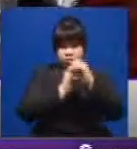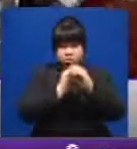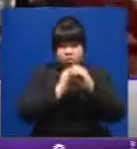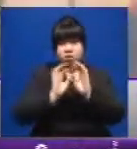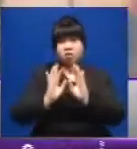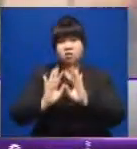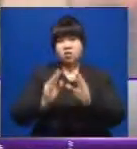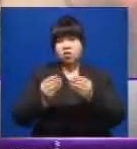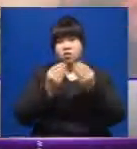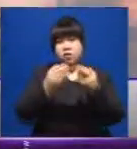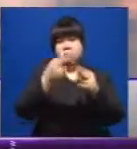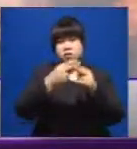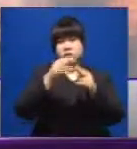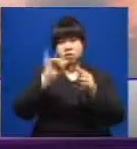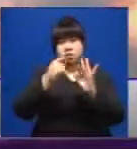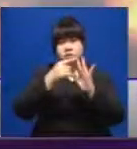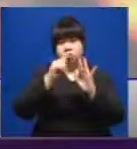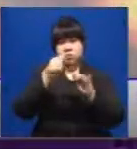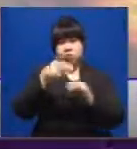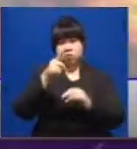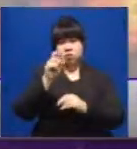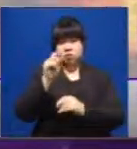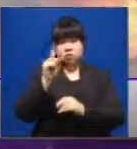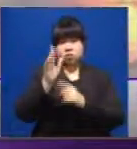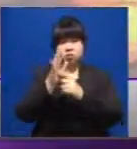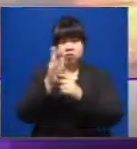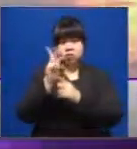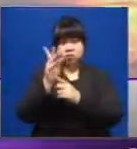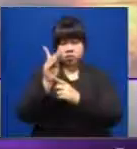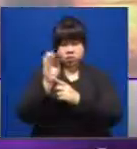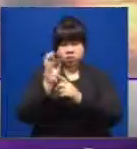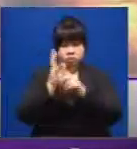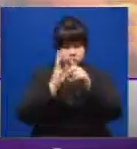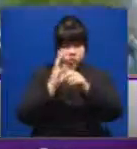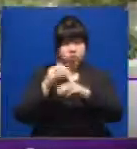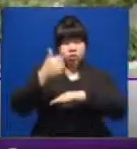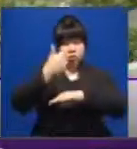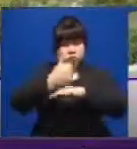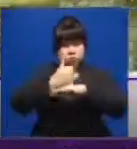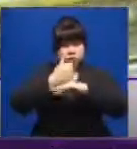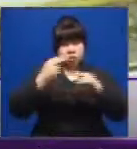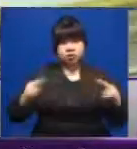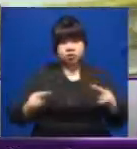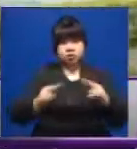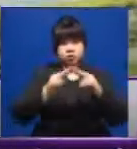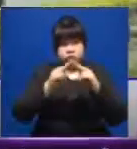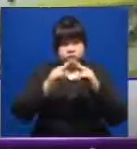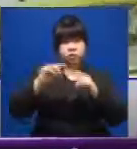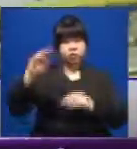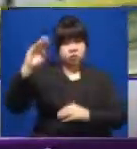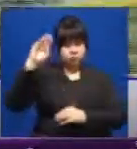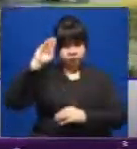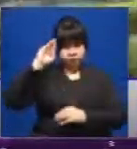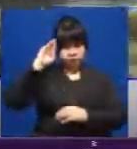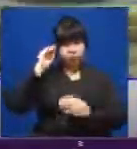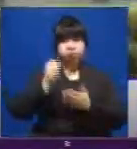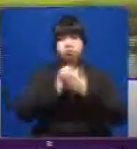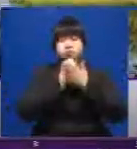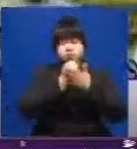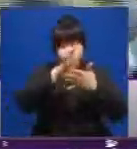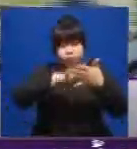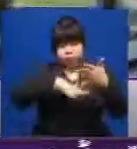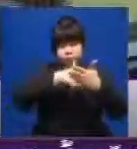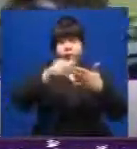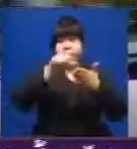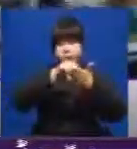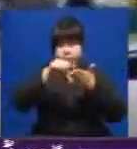ยุทธศักดิ์ศักดิ์สิทธิ์ประภารัฐมนตรีช่วยว่าการกระทรวงกลาโหมประสานงานกับกอ.รมนเพื่อปรับยุทธศาสตร์การทำงานของหน่วยงานในพื้น